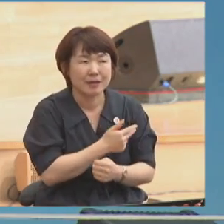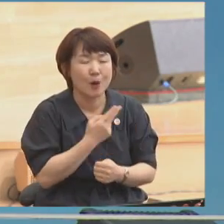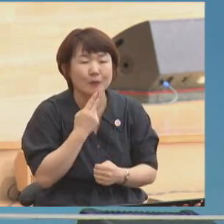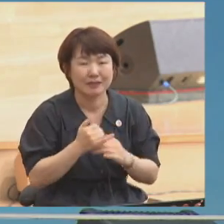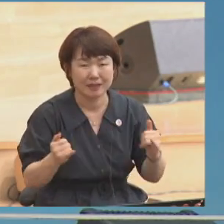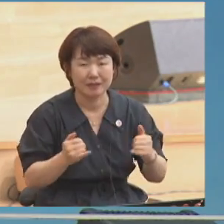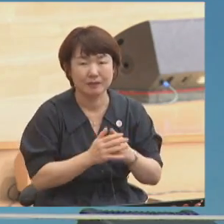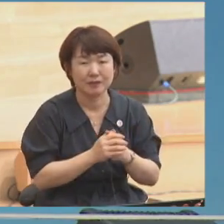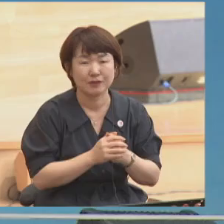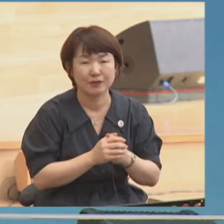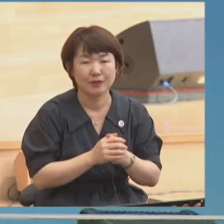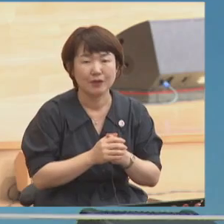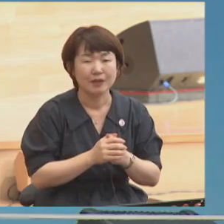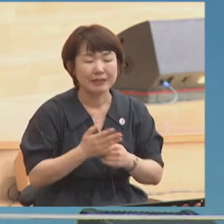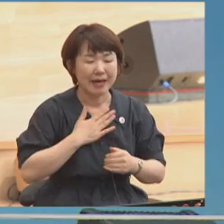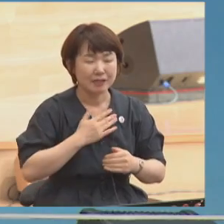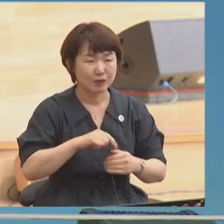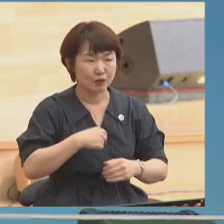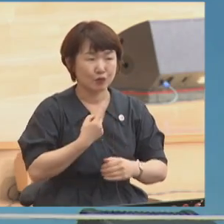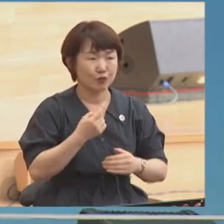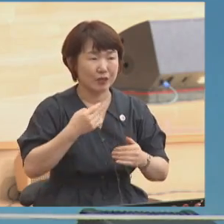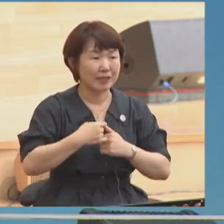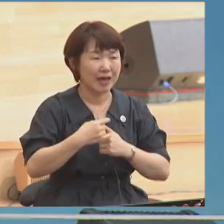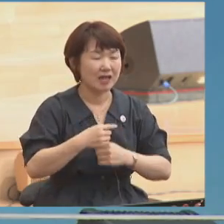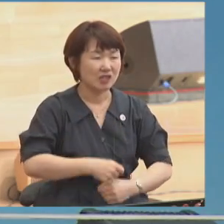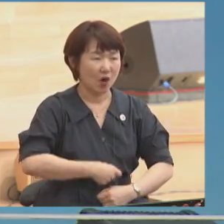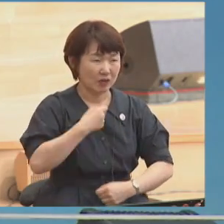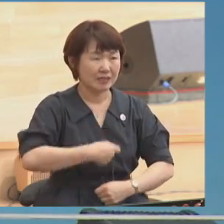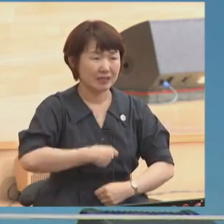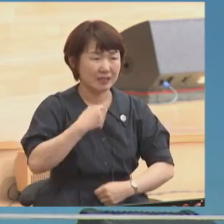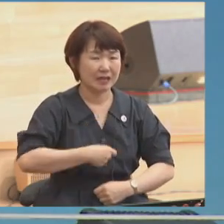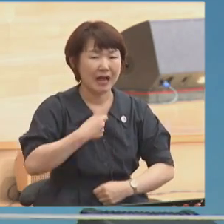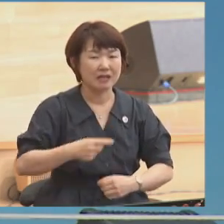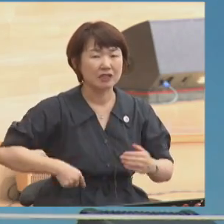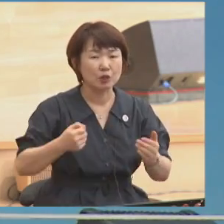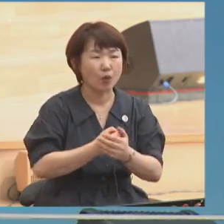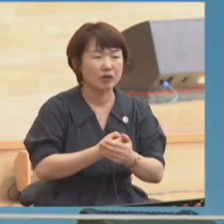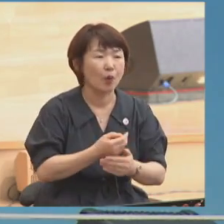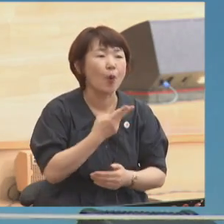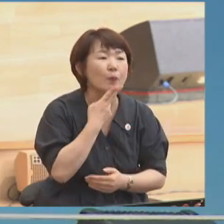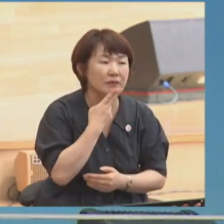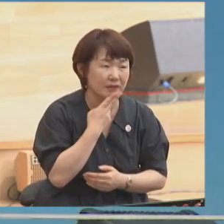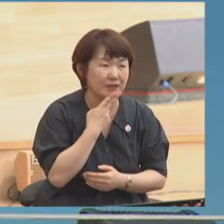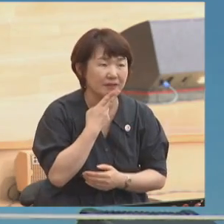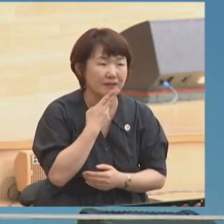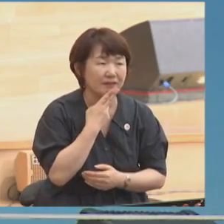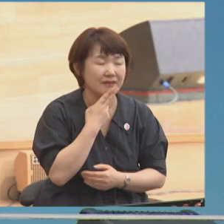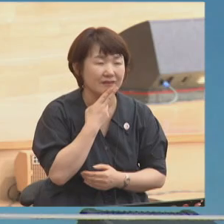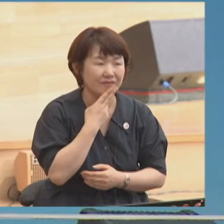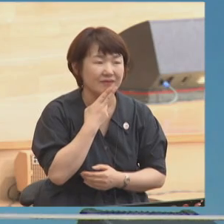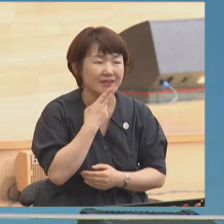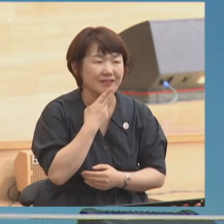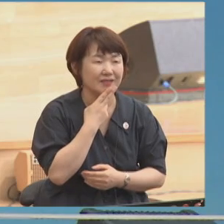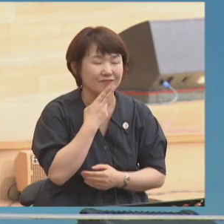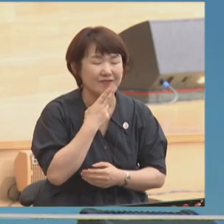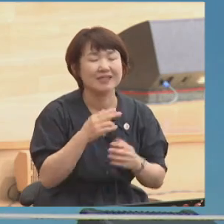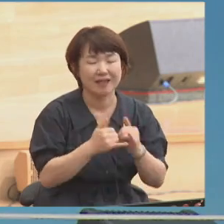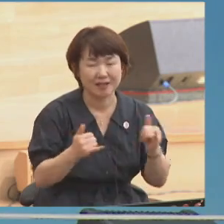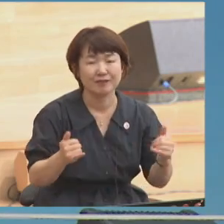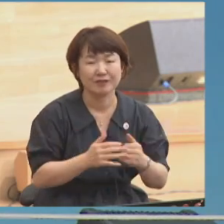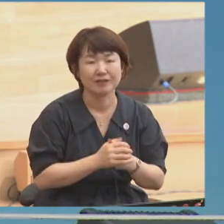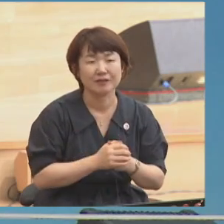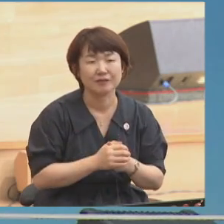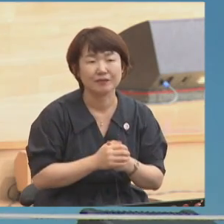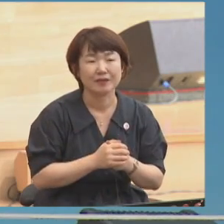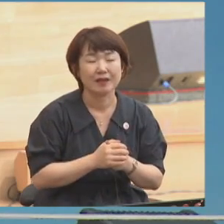더 나아가서 자기 자신에게 정직할 만한 그런 용기조차가 없는 참 못난 사람인 거예요.